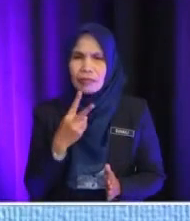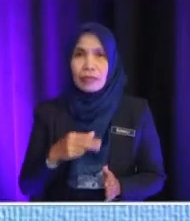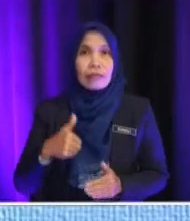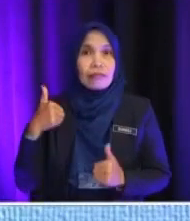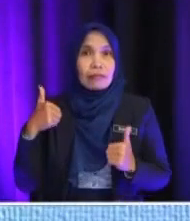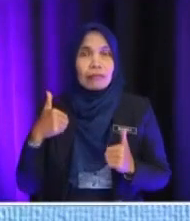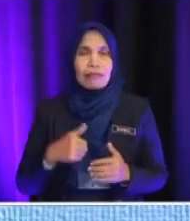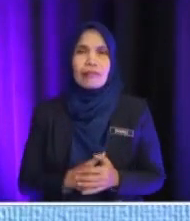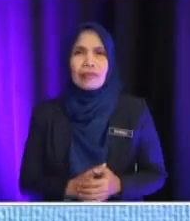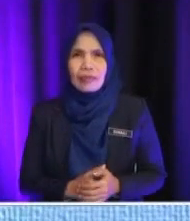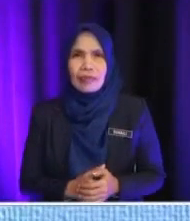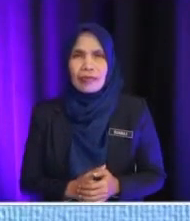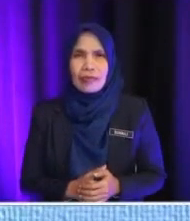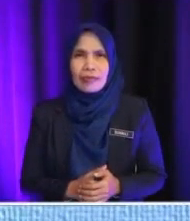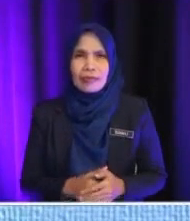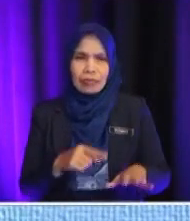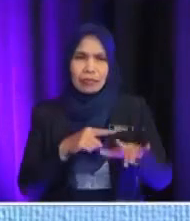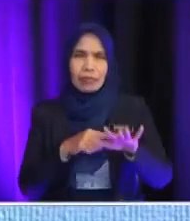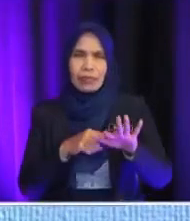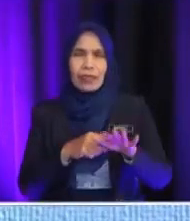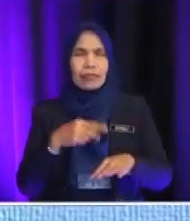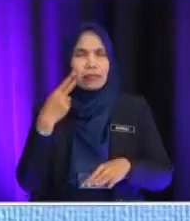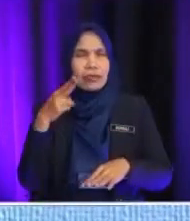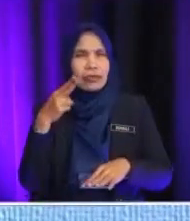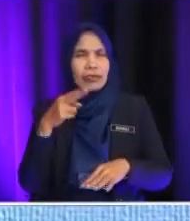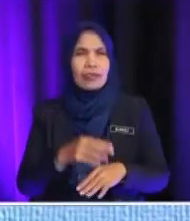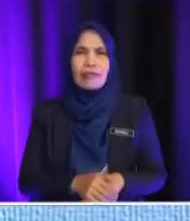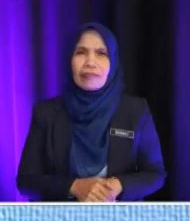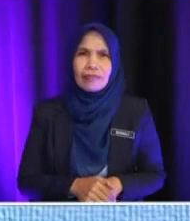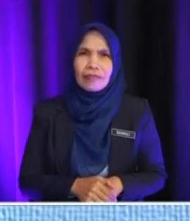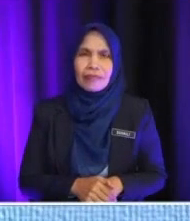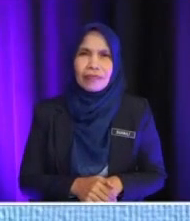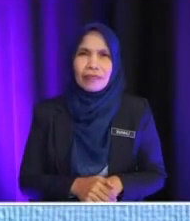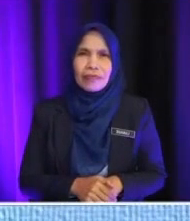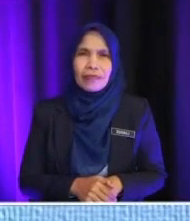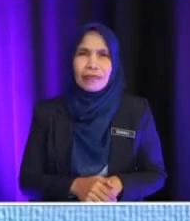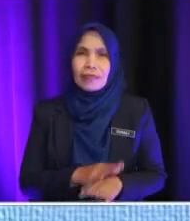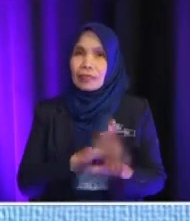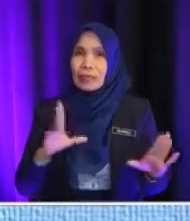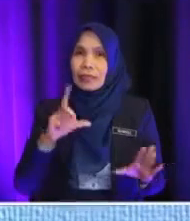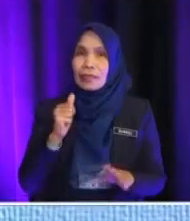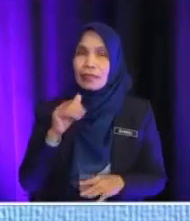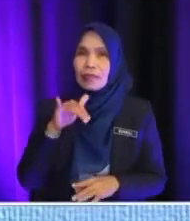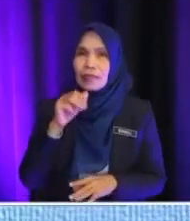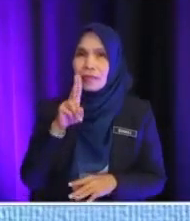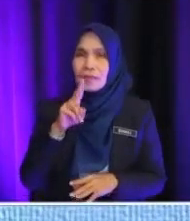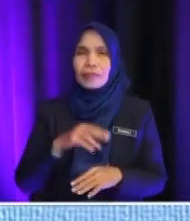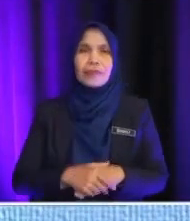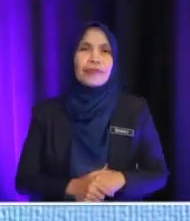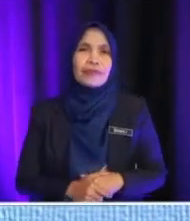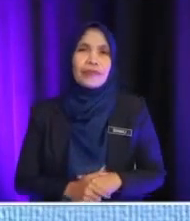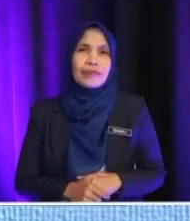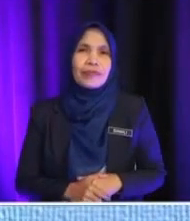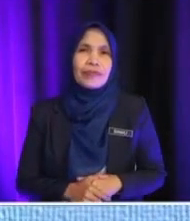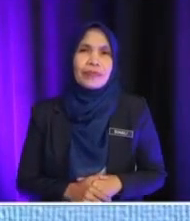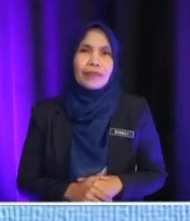rangup. Nampak rangup. Nampak daun dia tu segar, hijau dia nampak kilat segar. Dia tak layu. Okey. Okey,